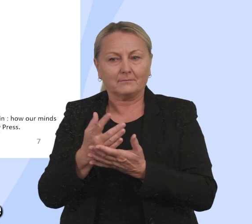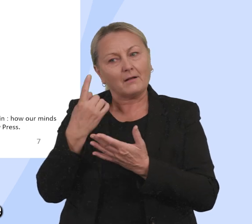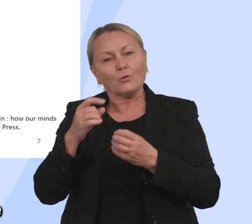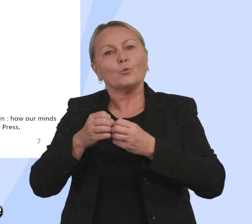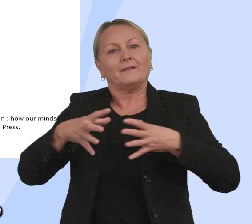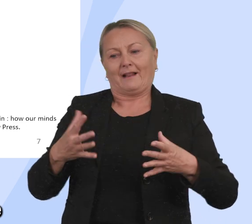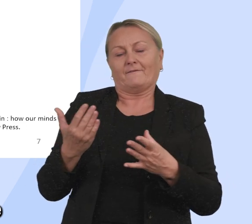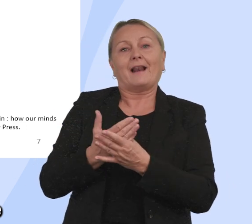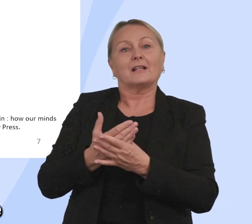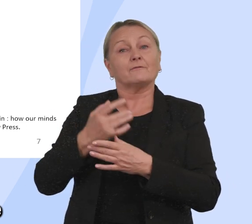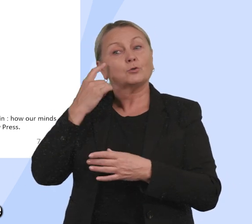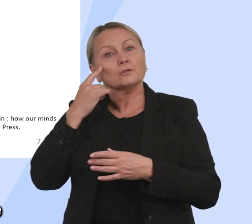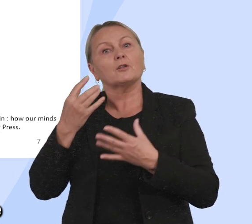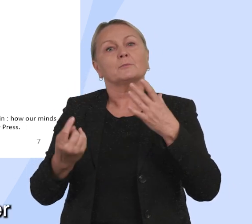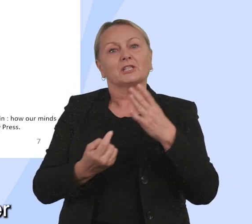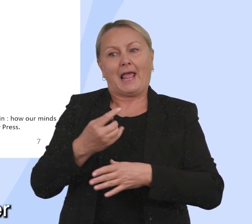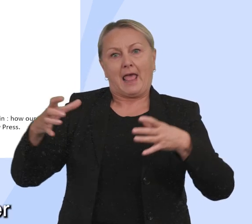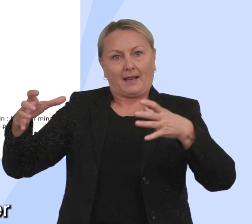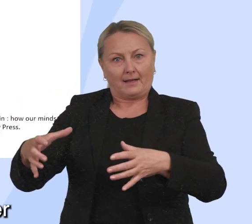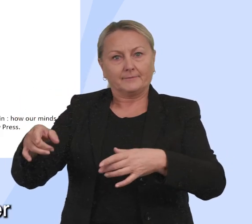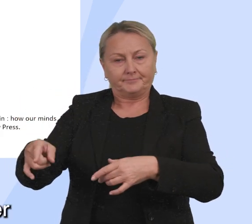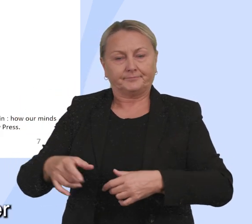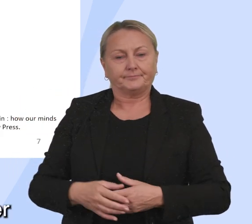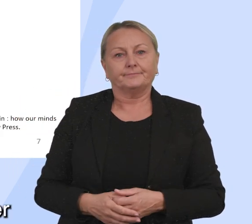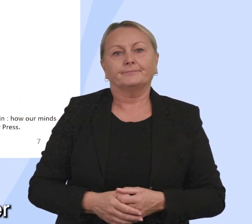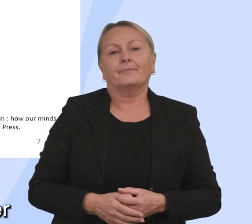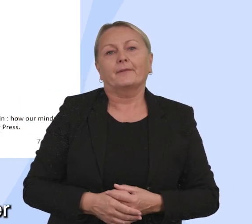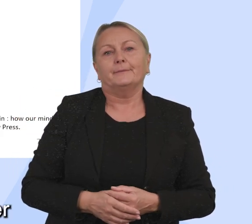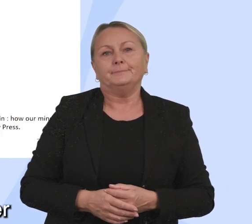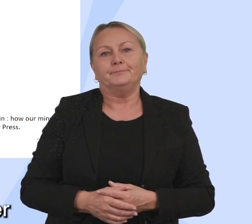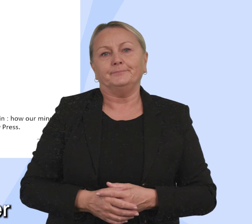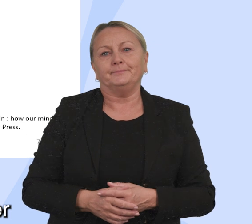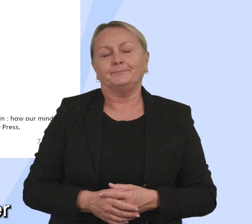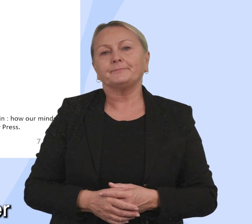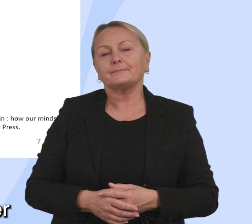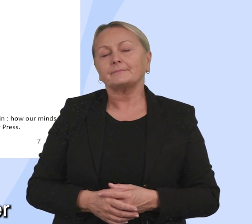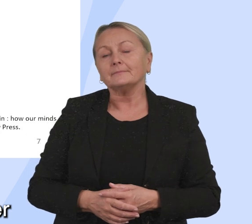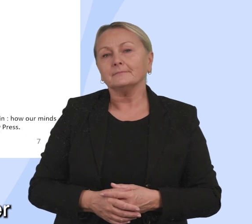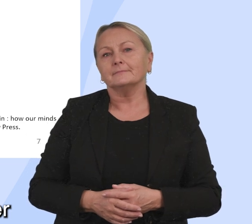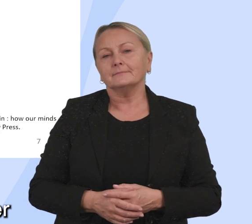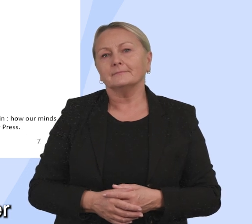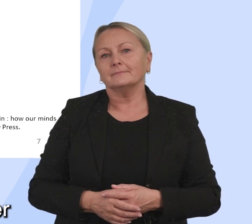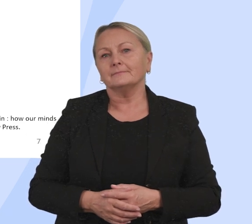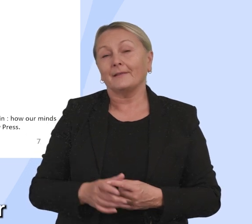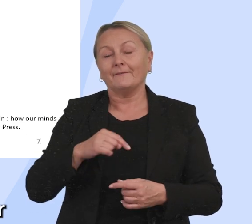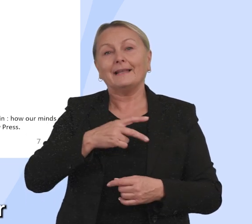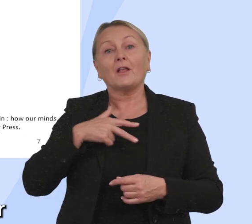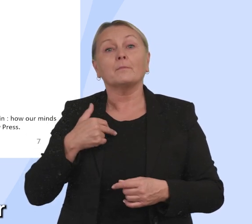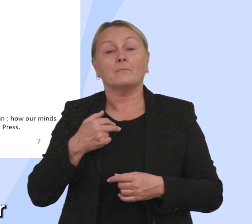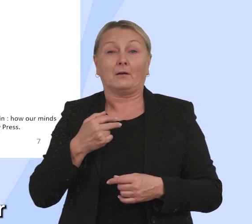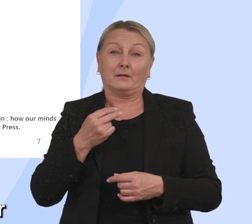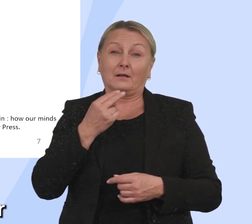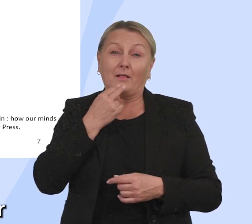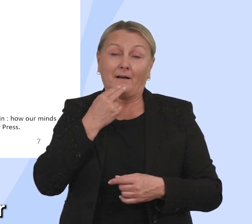fælles forståelse af, hvad der foregår. Det er det, som vi i hvert fald i Danmark kalder total kommunikation, altså